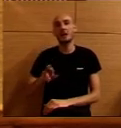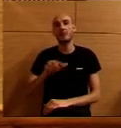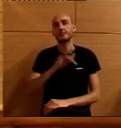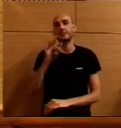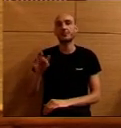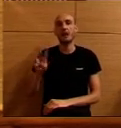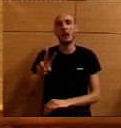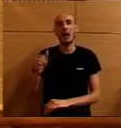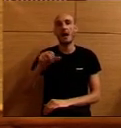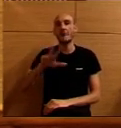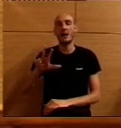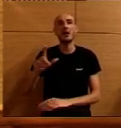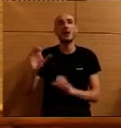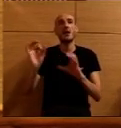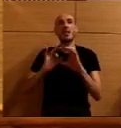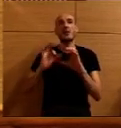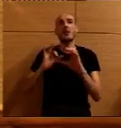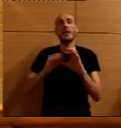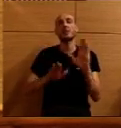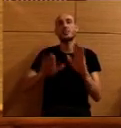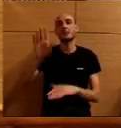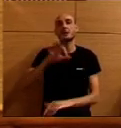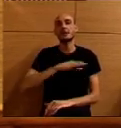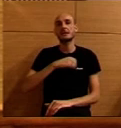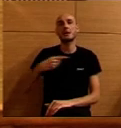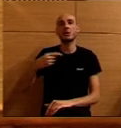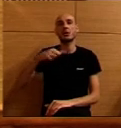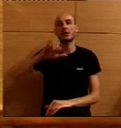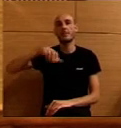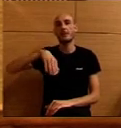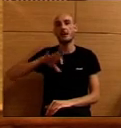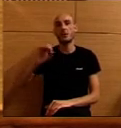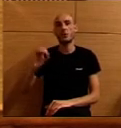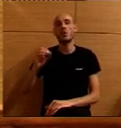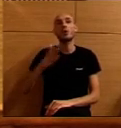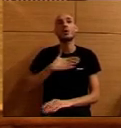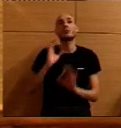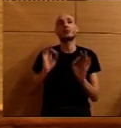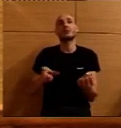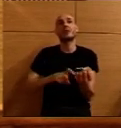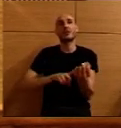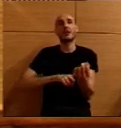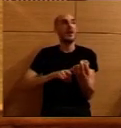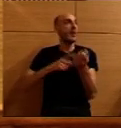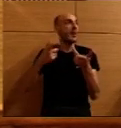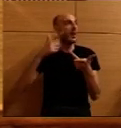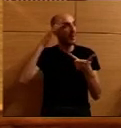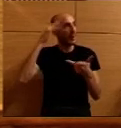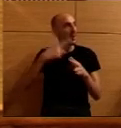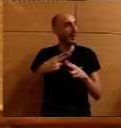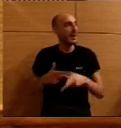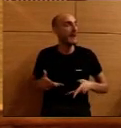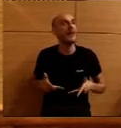Lavall, Ciudadanos. Señor Gimeno. Molt breu, simplement que com a liberals estem a favor de la